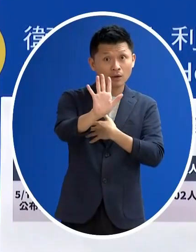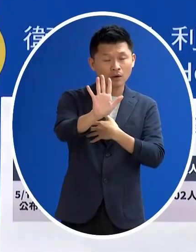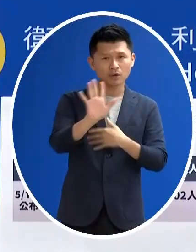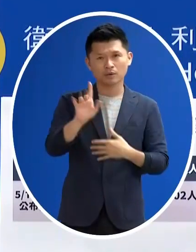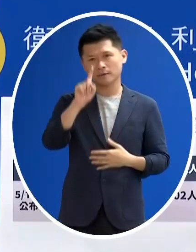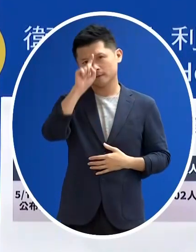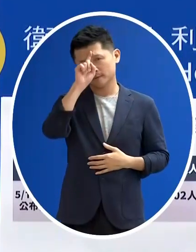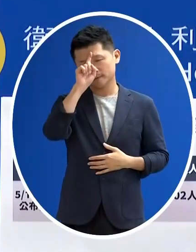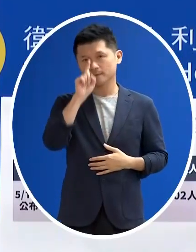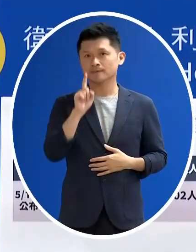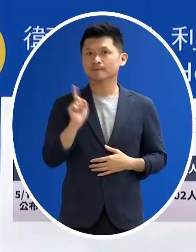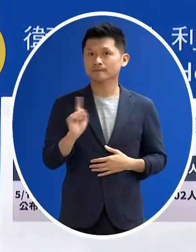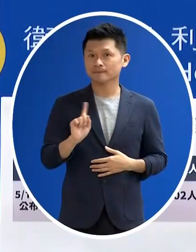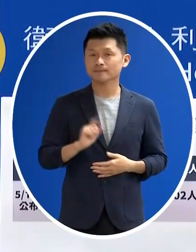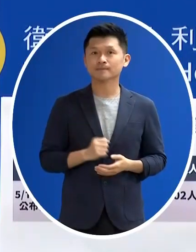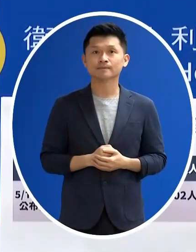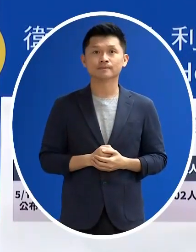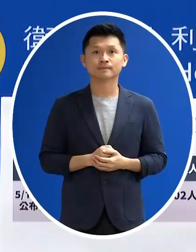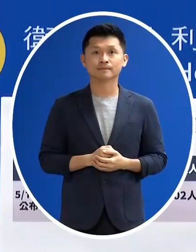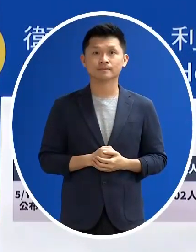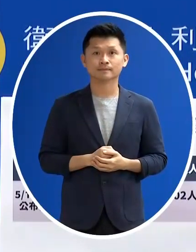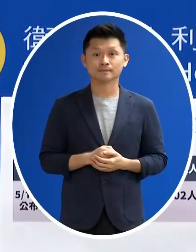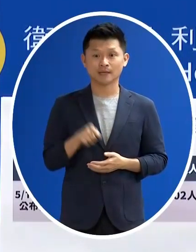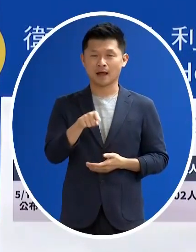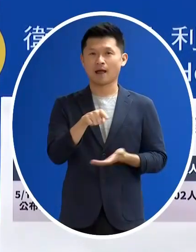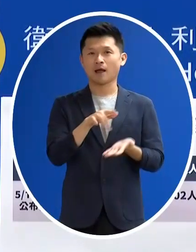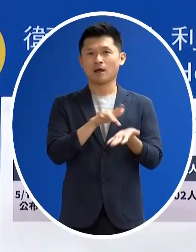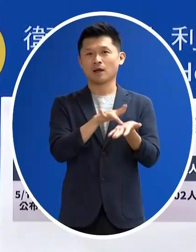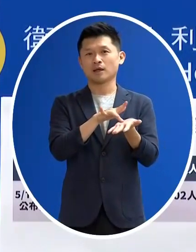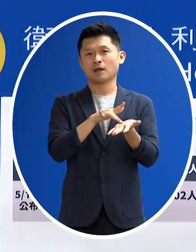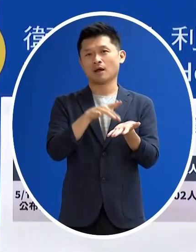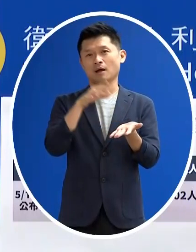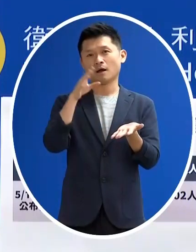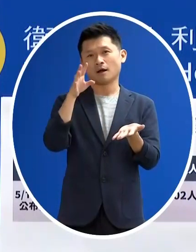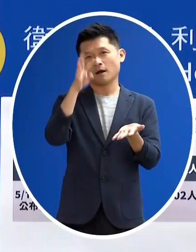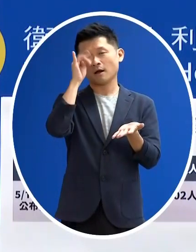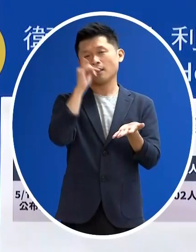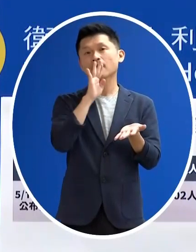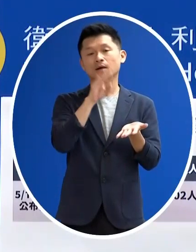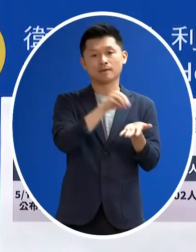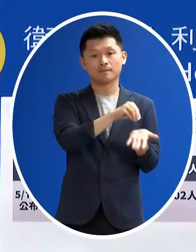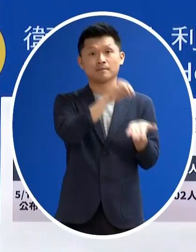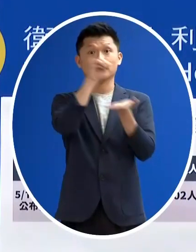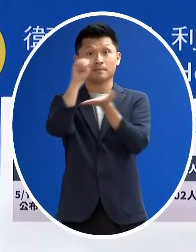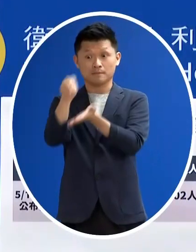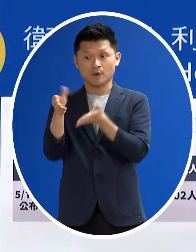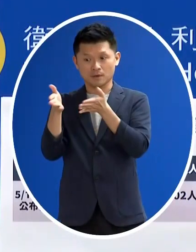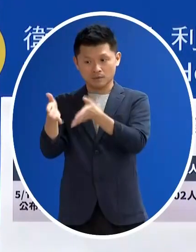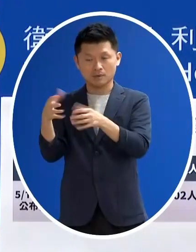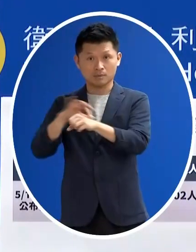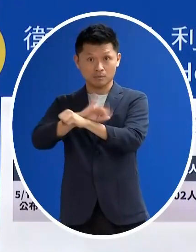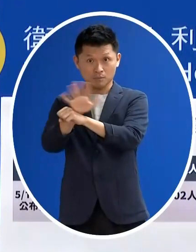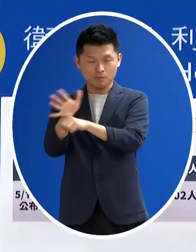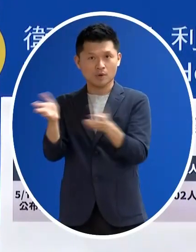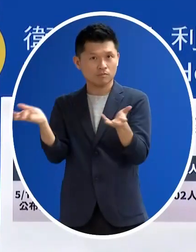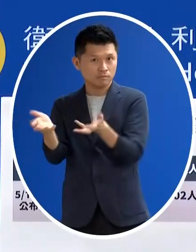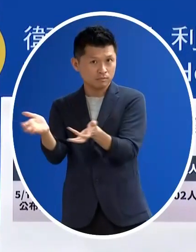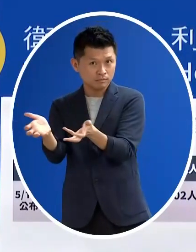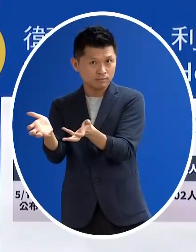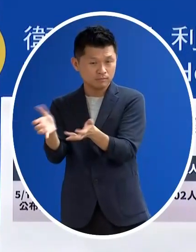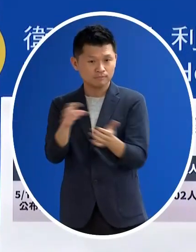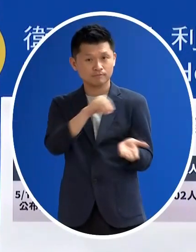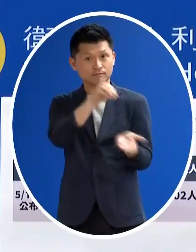望着是在我们的所谓的老药新用当中，是不是这个可以在这个 COVID-19 的时候可以扮演一些角